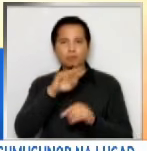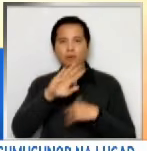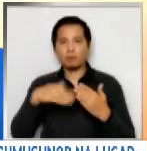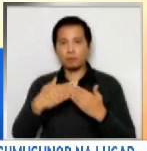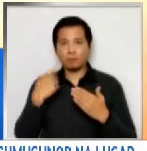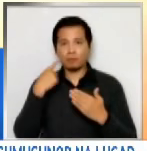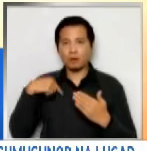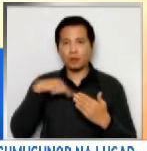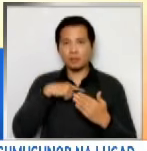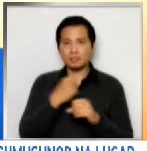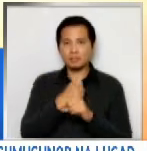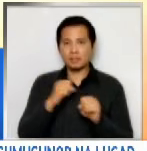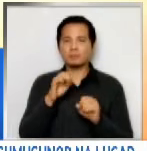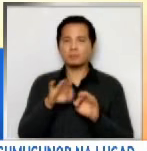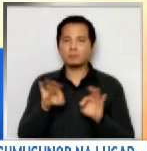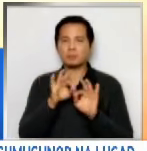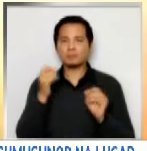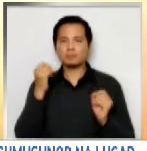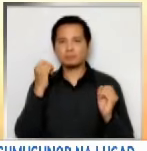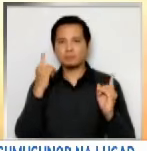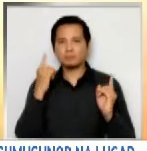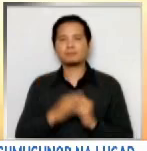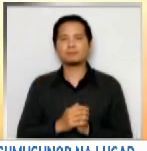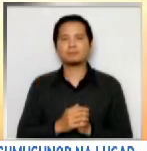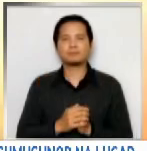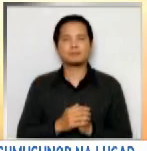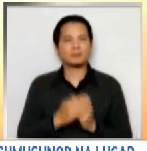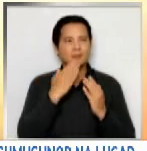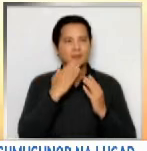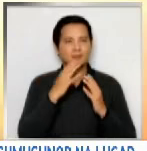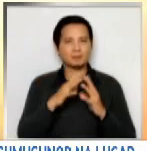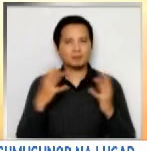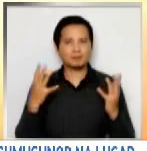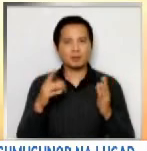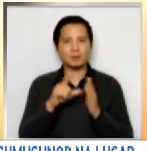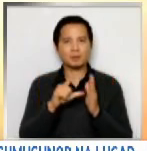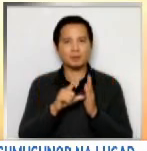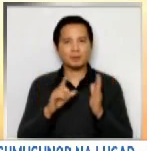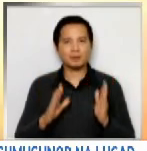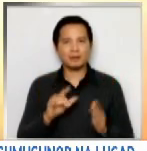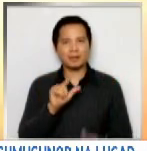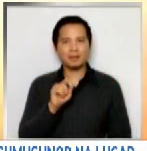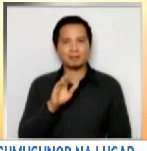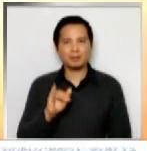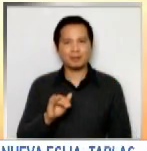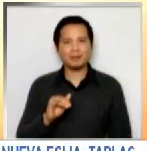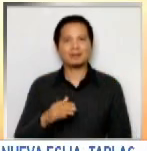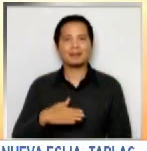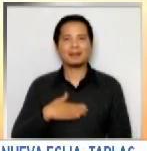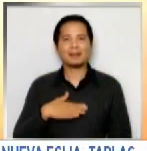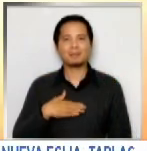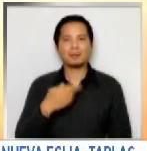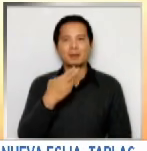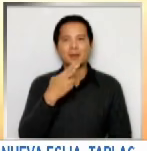Very good points. Maraming salamat po, Attorney Gabby Concepcion. Happy hump day. Happy